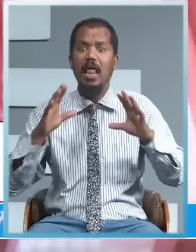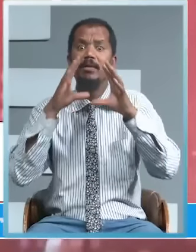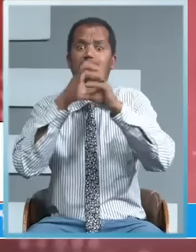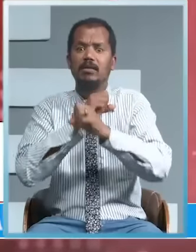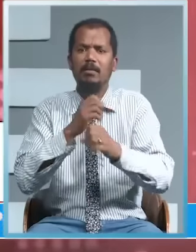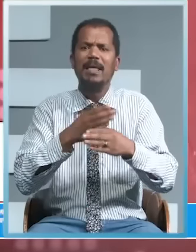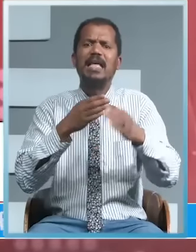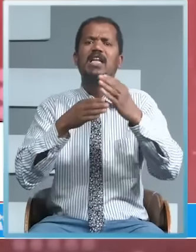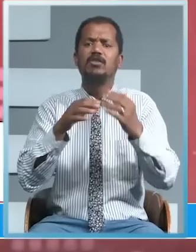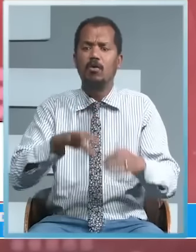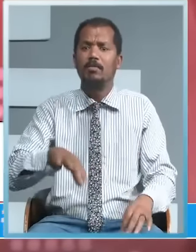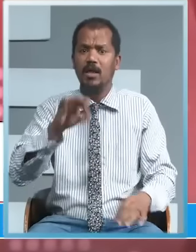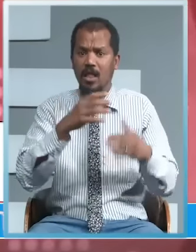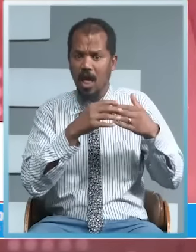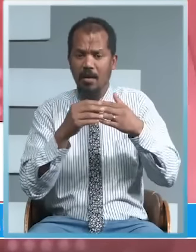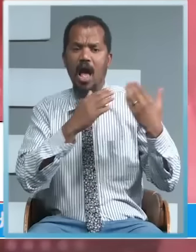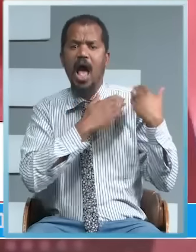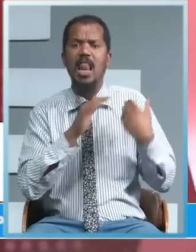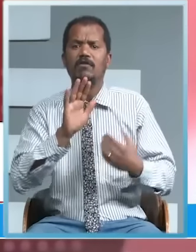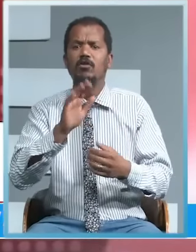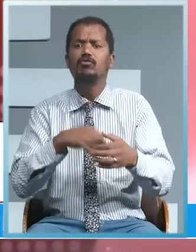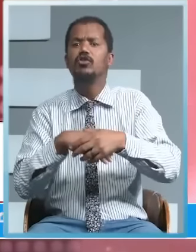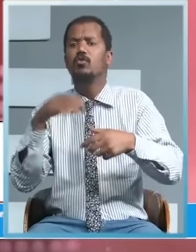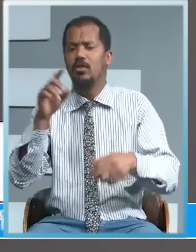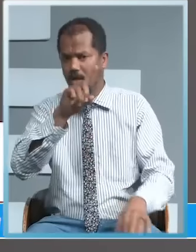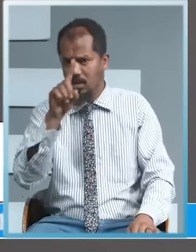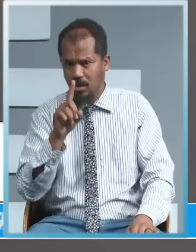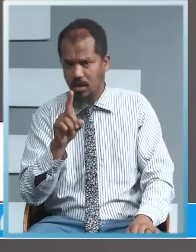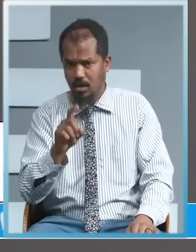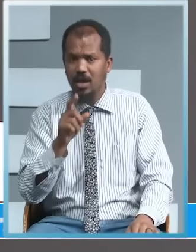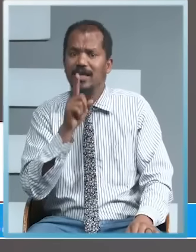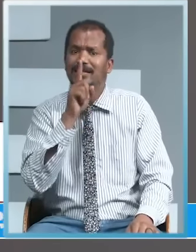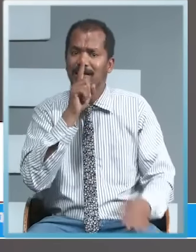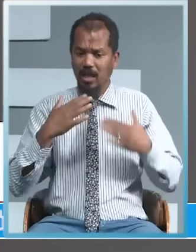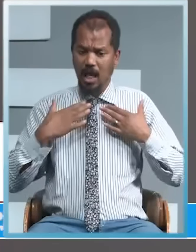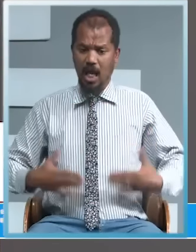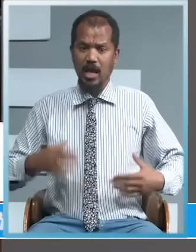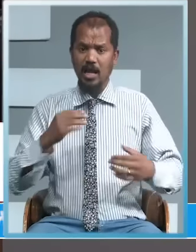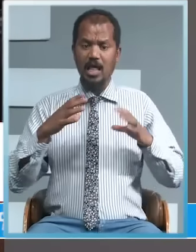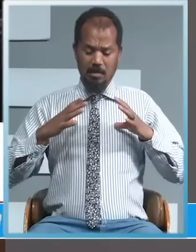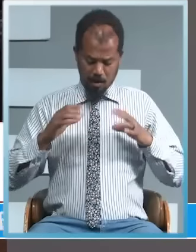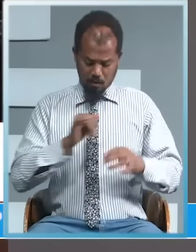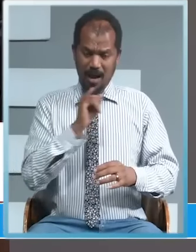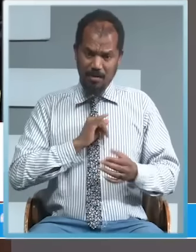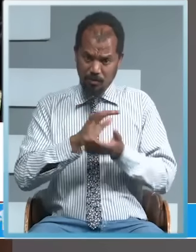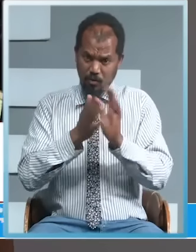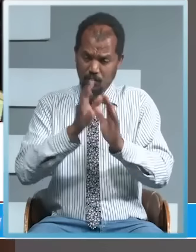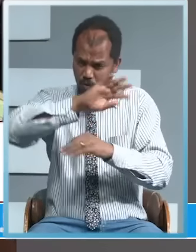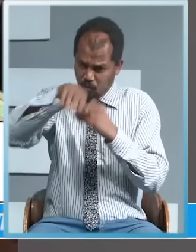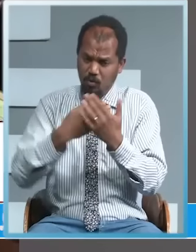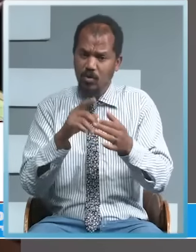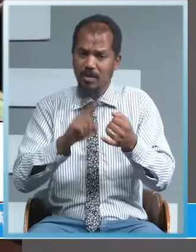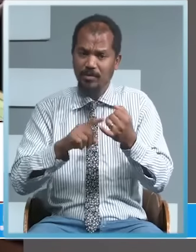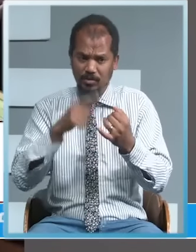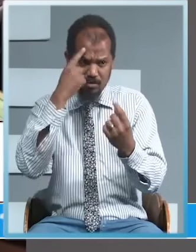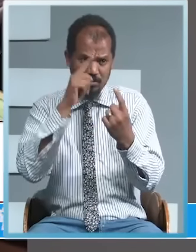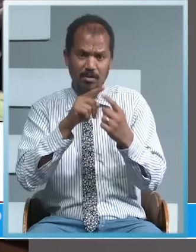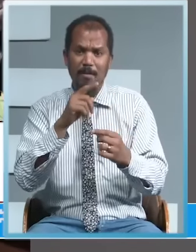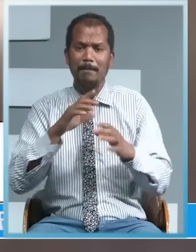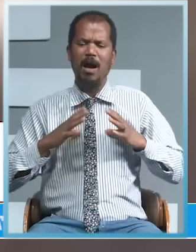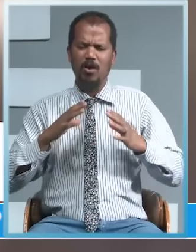እንዲጠናቀቅ በየደረጃው የሚገኙ አመራር ኃላፊነቱን እንዲወጣ ተጠየቀ። የጸጥታ አካሉና የበዓሉ ባለቤት የሆነ ሁሉ የመጨረሻው ግብ